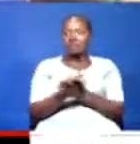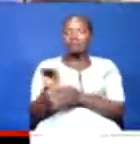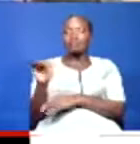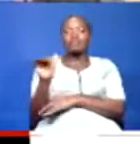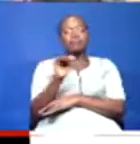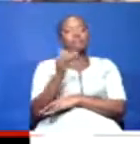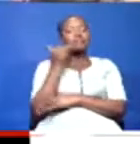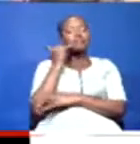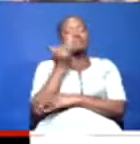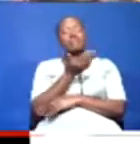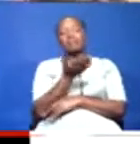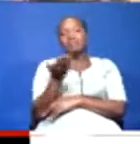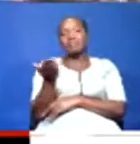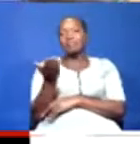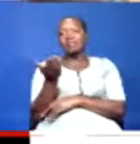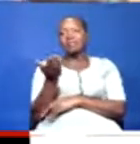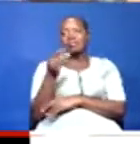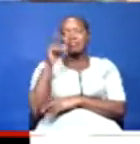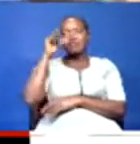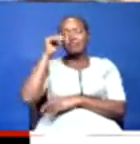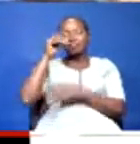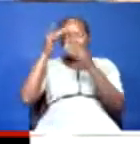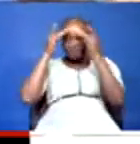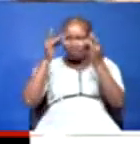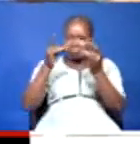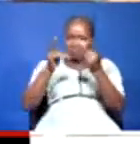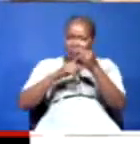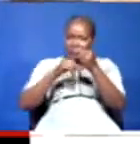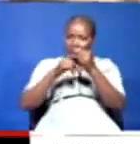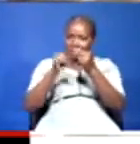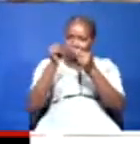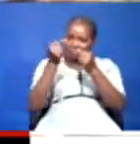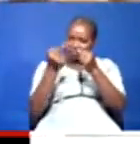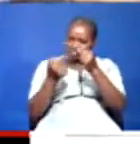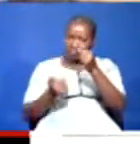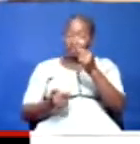Siaya, kama Mombasa imeamua ni six piece na nyinyi je?